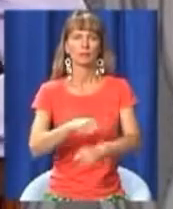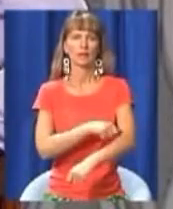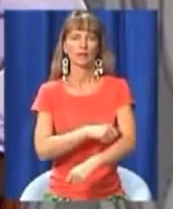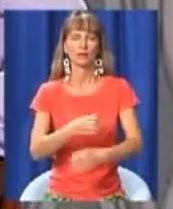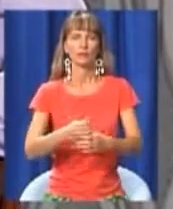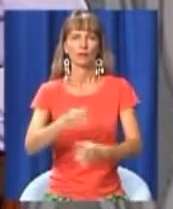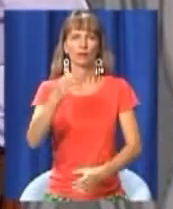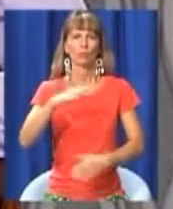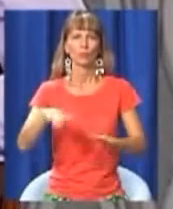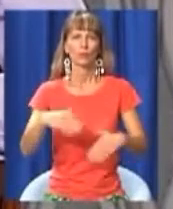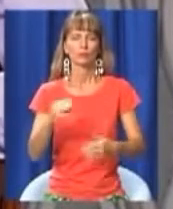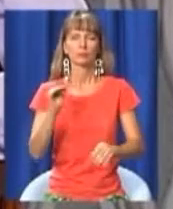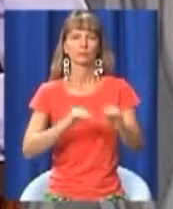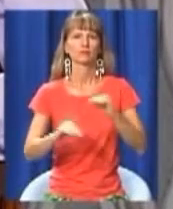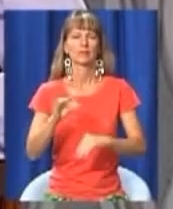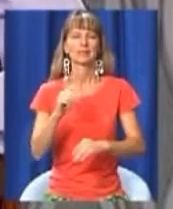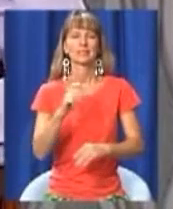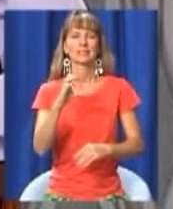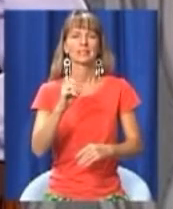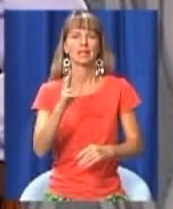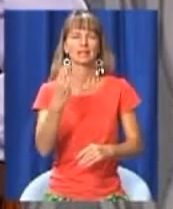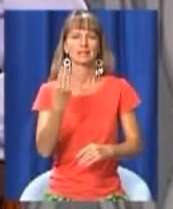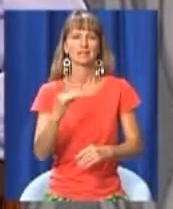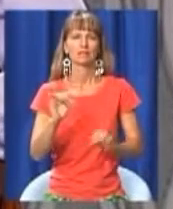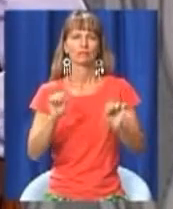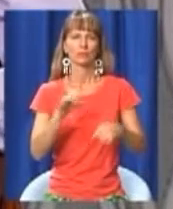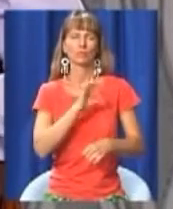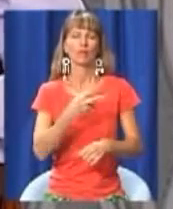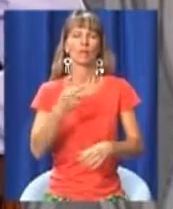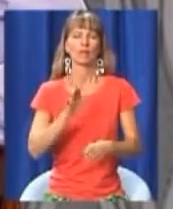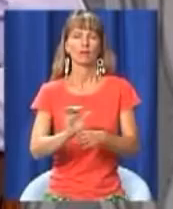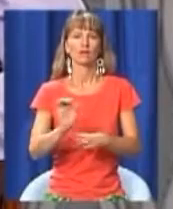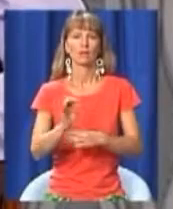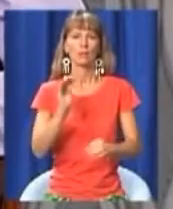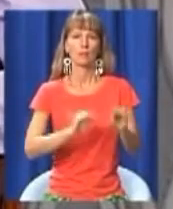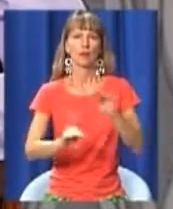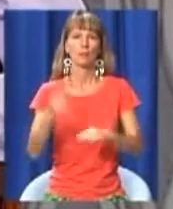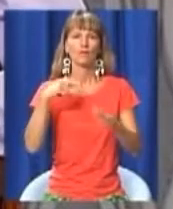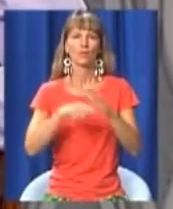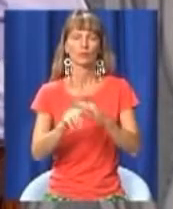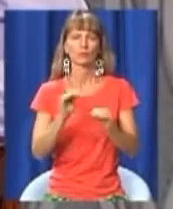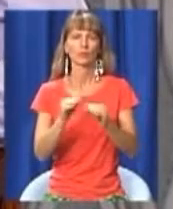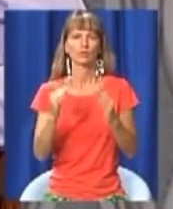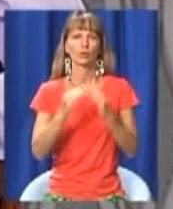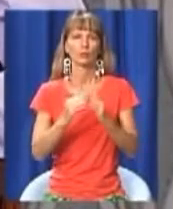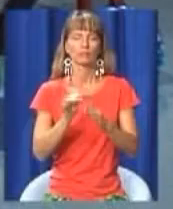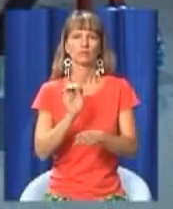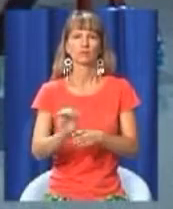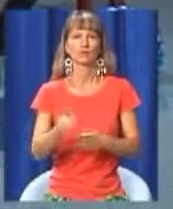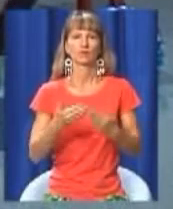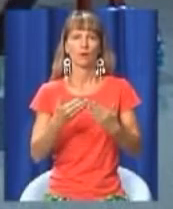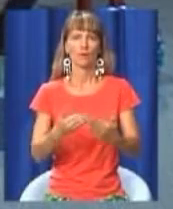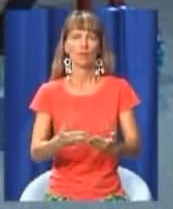стовбури порожнисті складаються із секцій, можуть використовуватися для виробництва меблів, внутрішньої обробки будинків, будівництва човнів